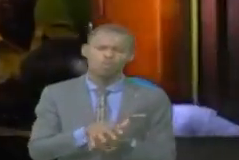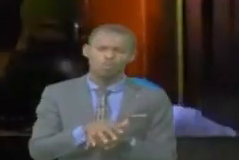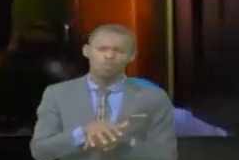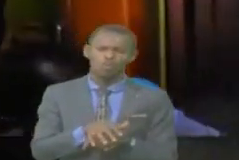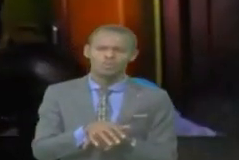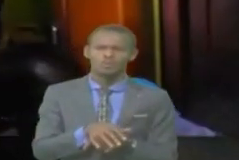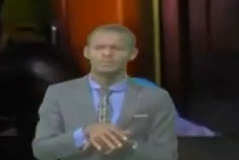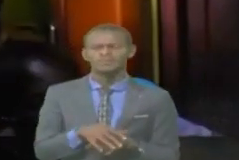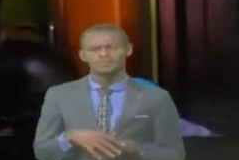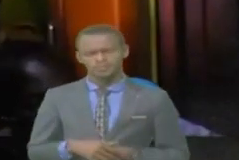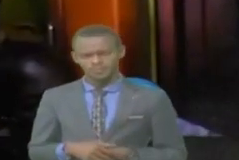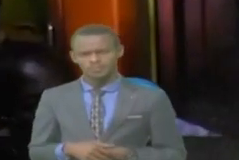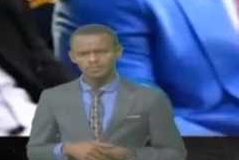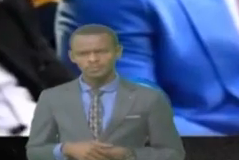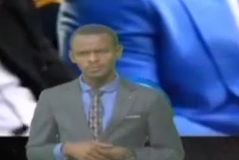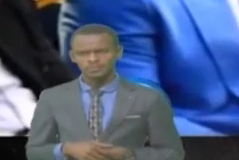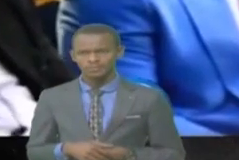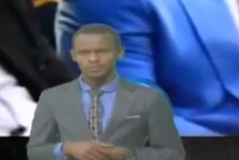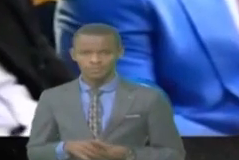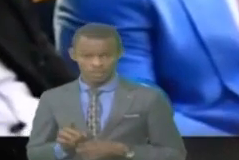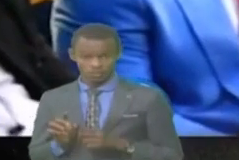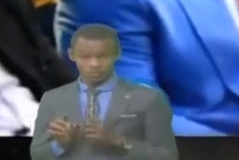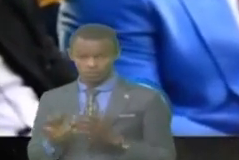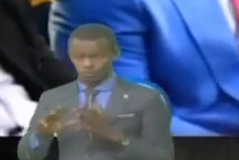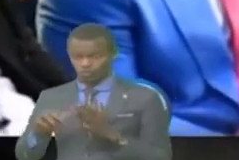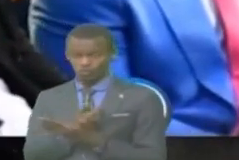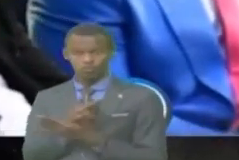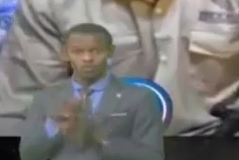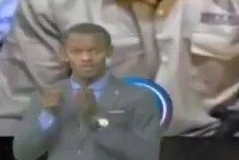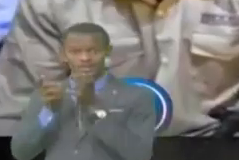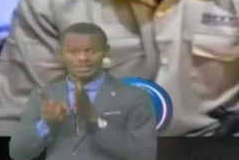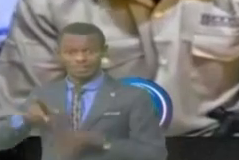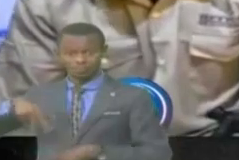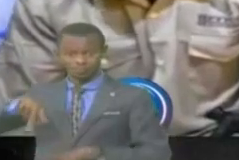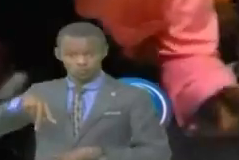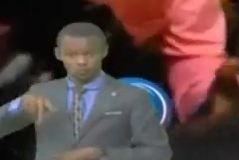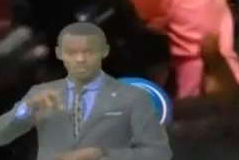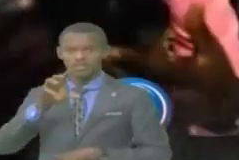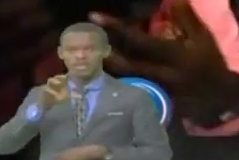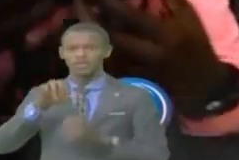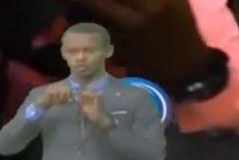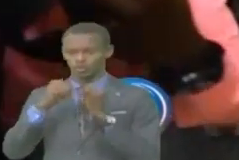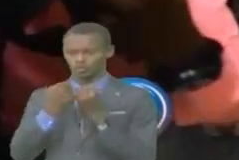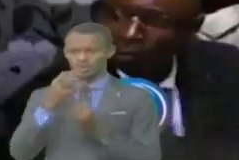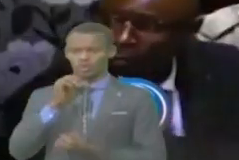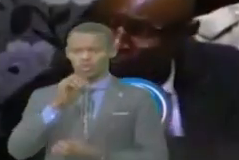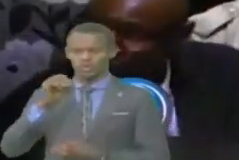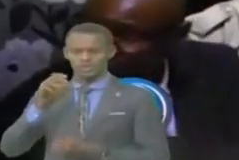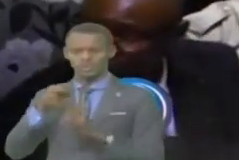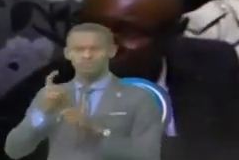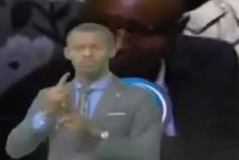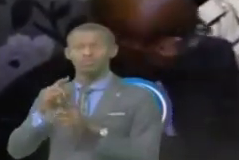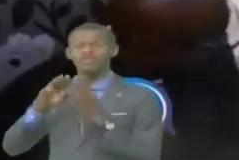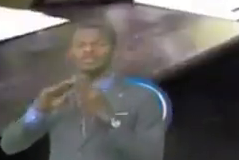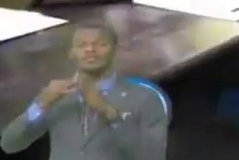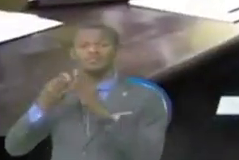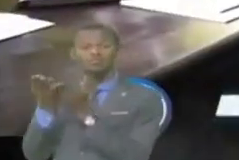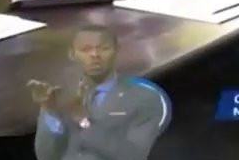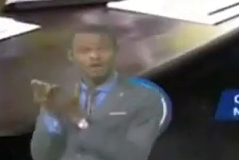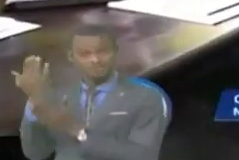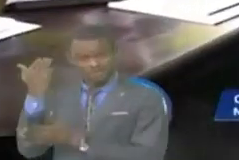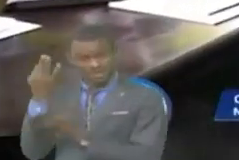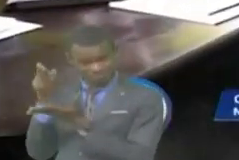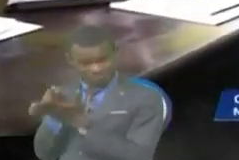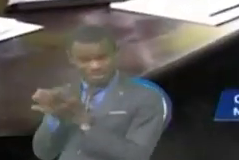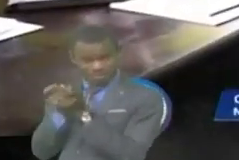Le directeur provincial entrant qui vient de Bukavu, où il assumait les fonctions du chef de division administrative et financière à